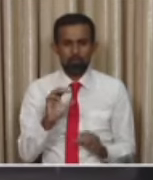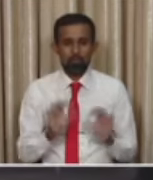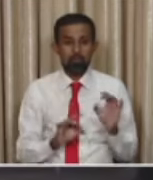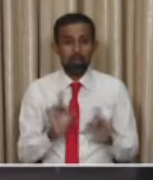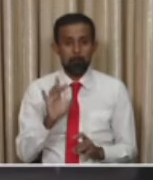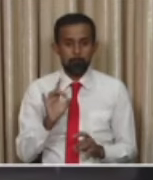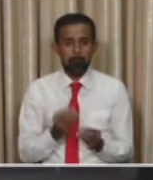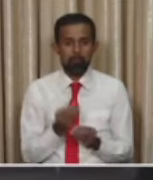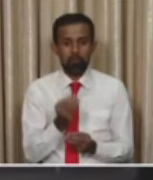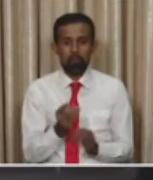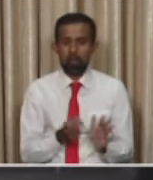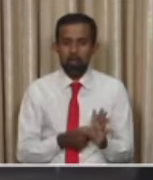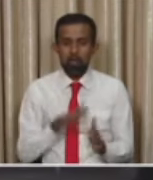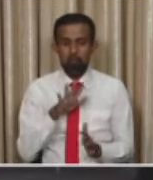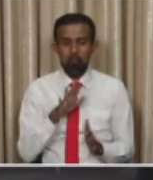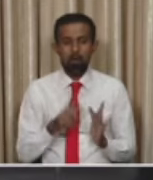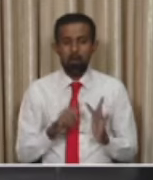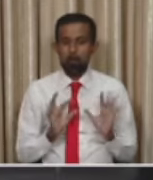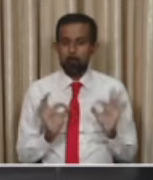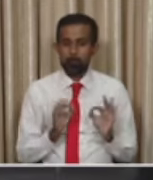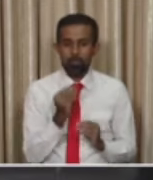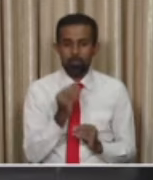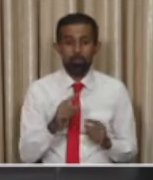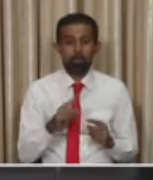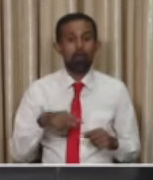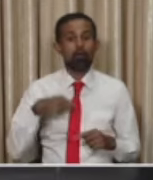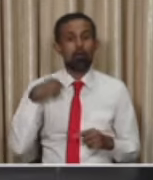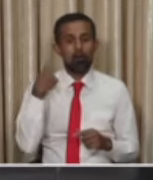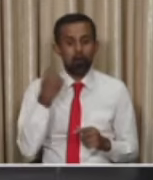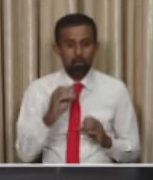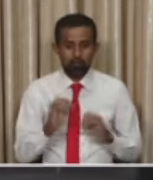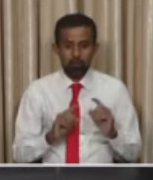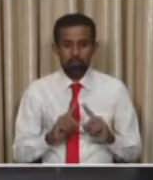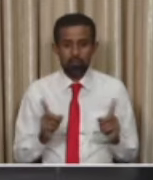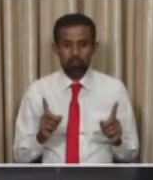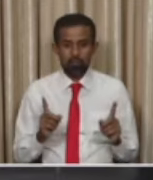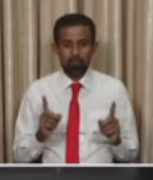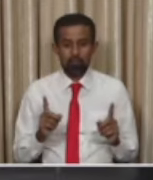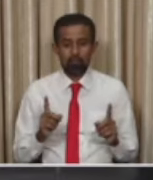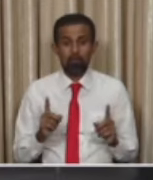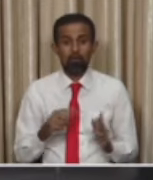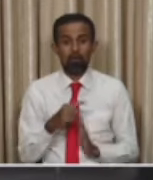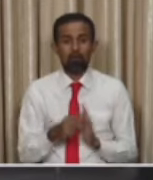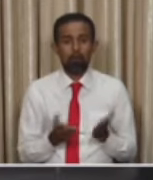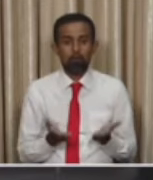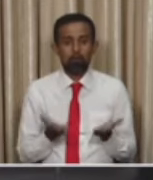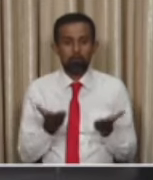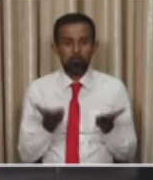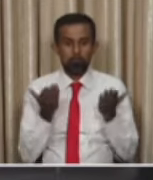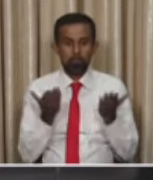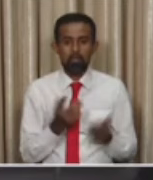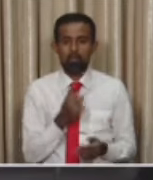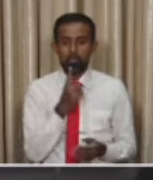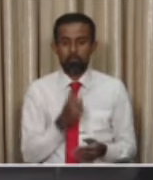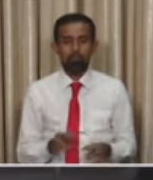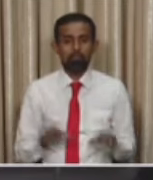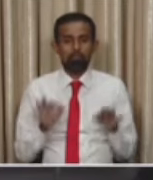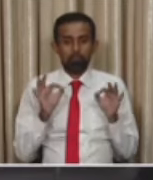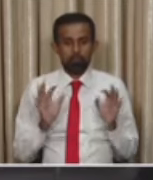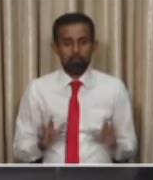පොලිය දීලා ඒකට ලක්ෂ 5කට පොලිය දීලා ඊළඟ තව කාලෙකින් 10%ට කියලා රට ග්‍රැජුවලි ඉස්සෙනවා කියලා කියනවා නම් මේ ක්‍රමානුකූලව